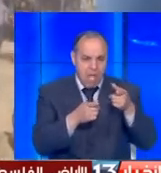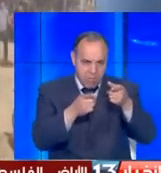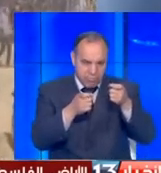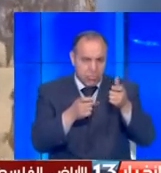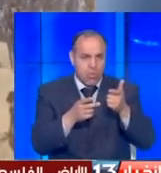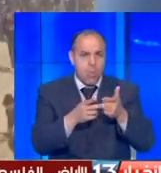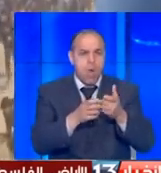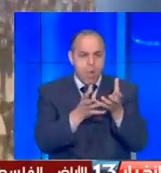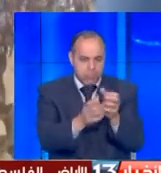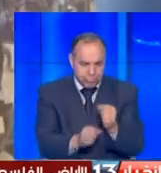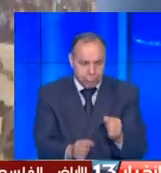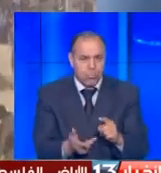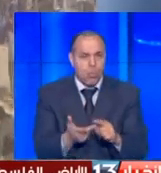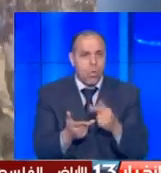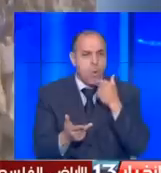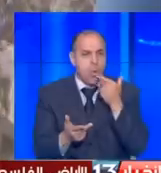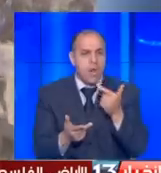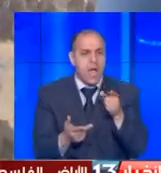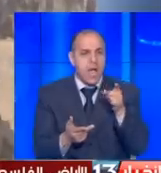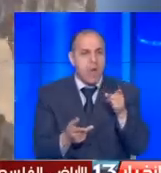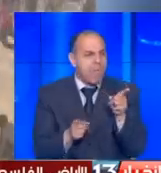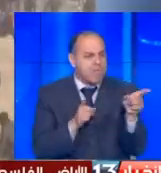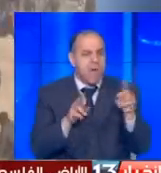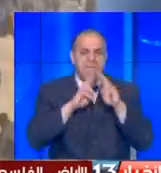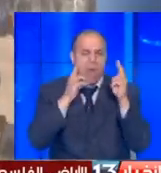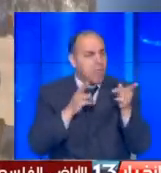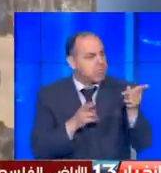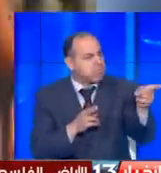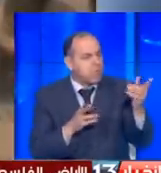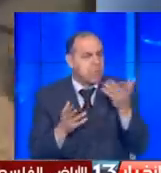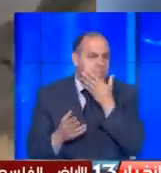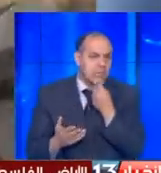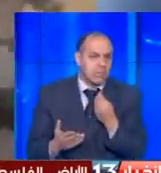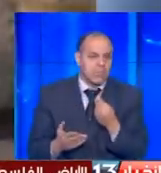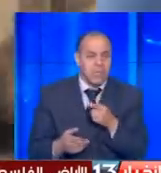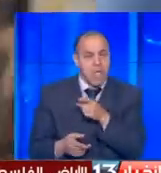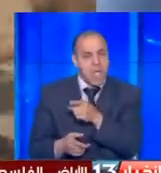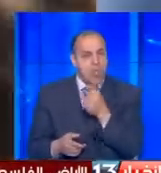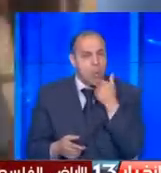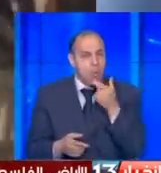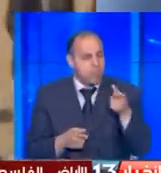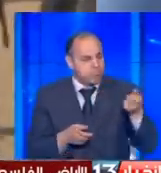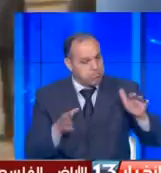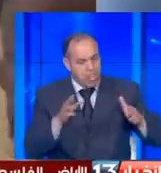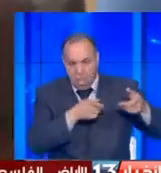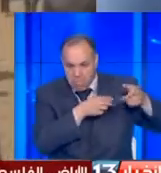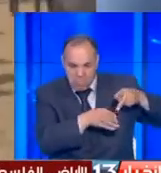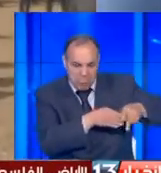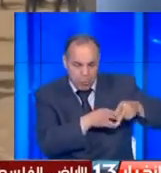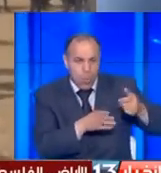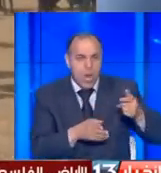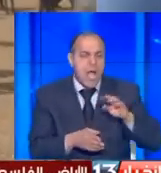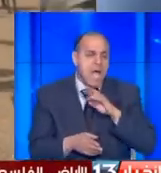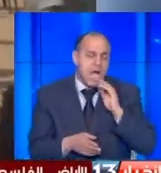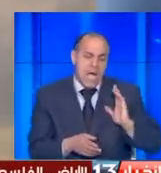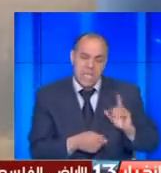رصاص حي ومتفجر، وذلك رغم الانتقادات الدولية الشديدة. وإزاء عمليات القتل والقمع التي تقوم بها